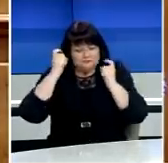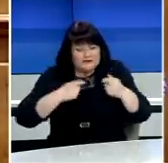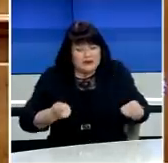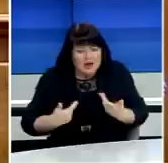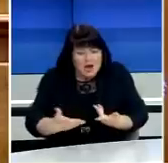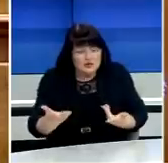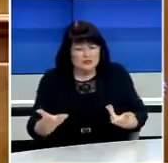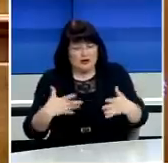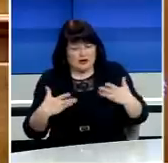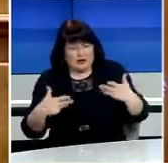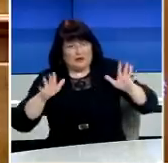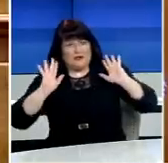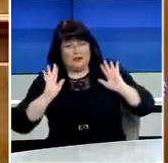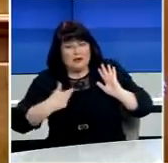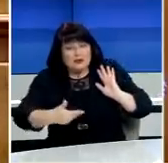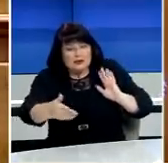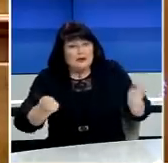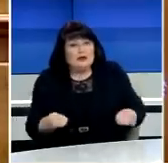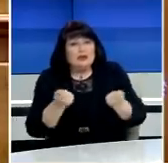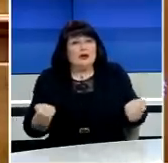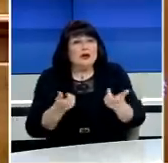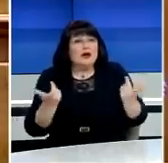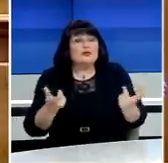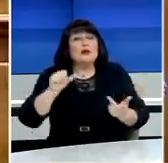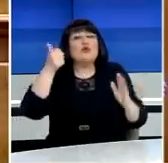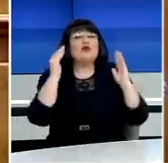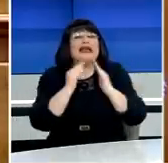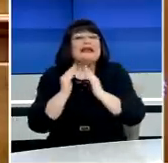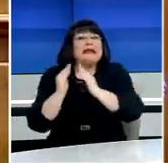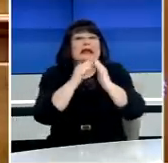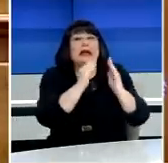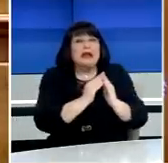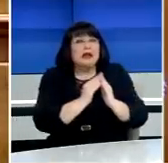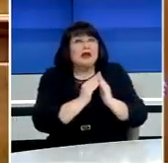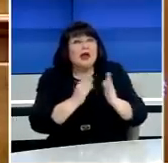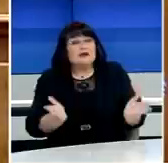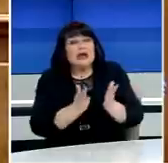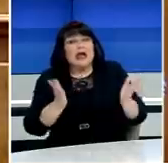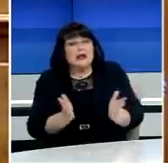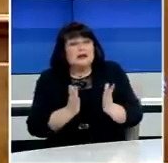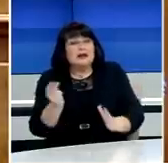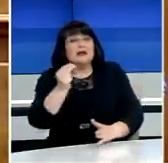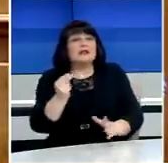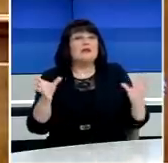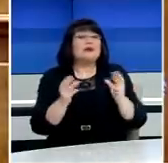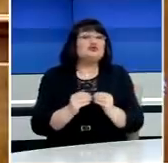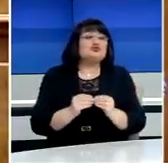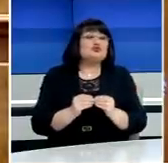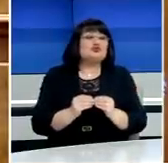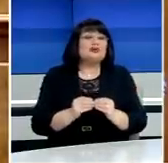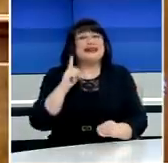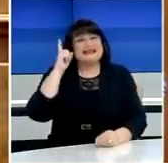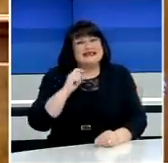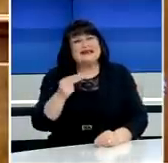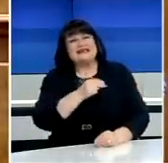γενέστε, το τι έρχεται και σε ό,τι αφορά την προστασία της πρώτης κατοικίας και σε ό,τι αφορά όμως, ξέρετε τι